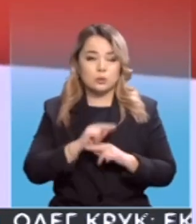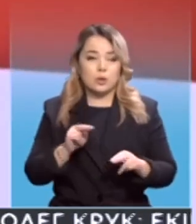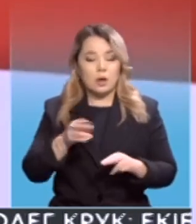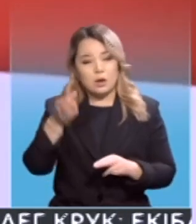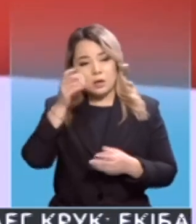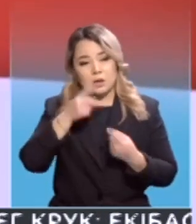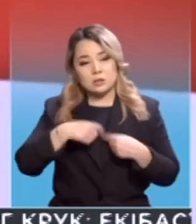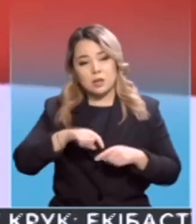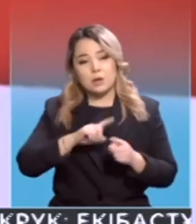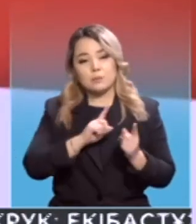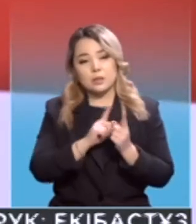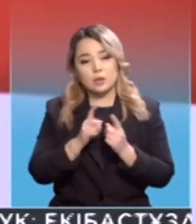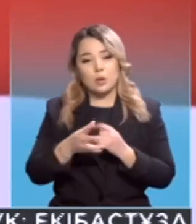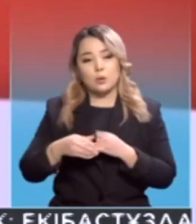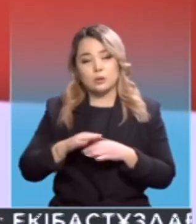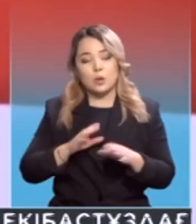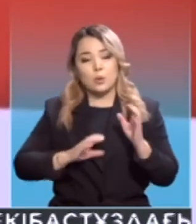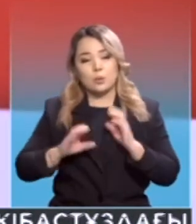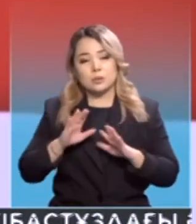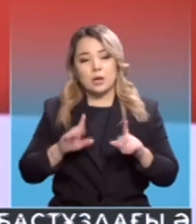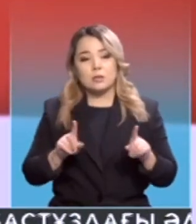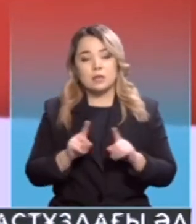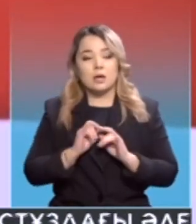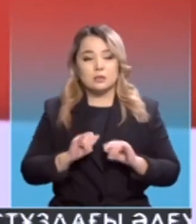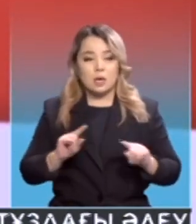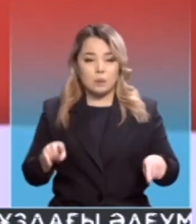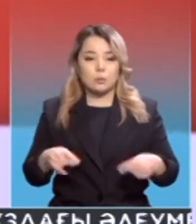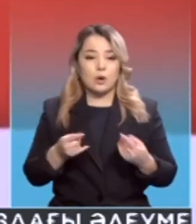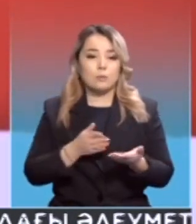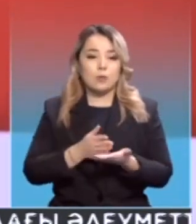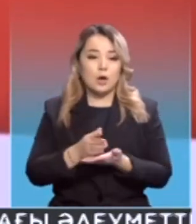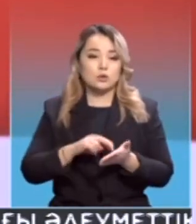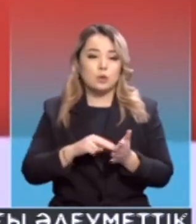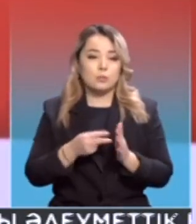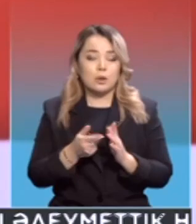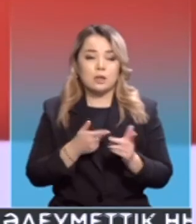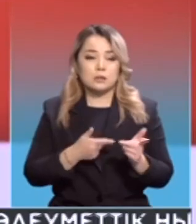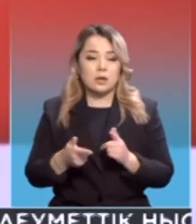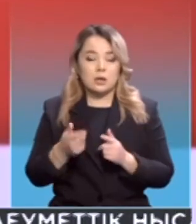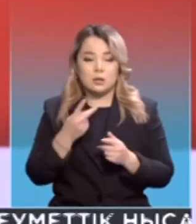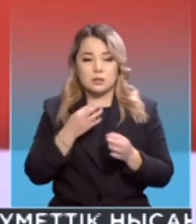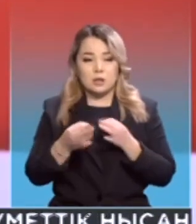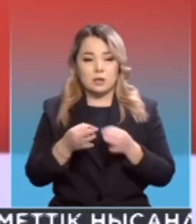ғалымдар қауымен кездесіп, өңірлік университеттерді дамыту бағытындағы жоспарлармен бөлісті.